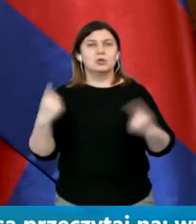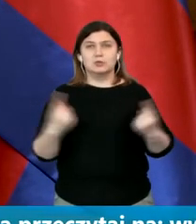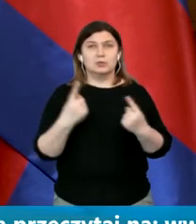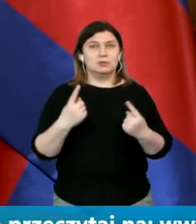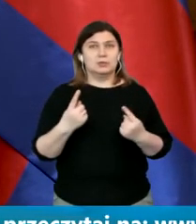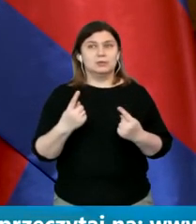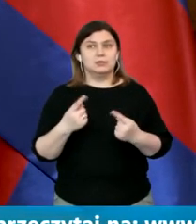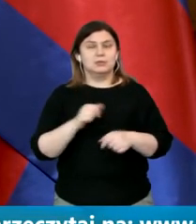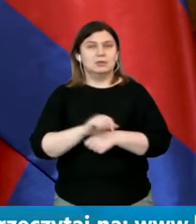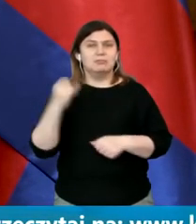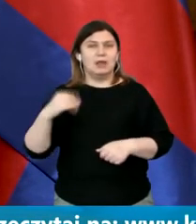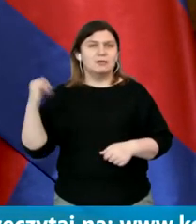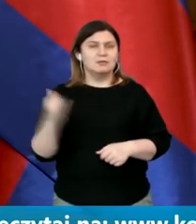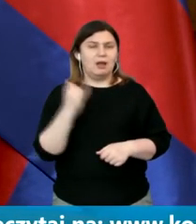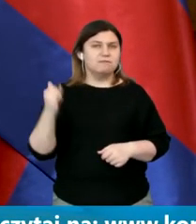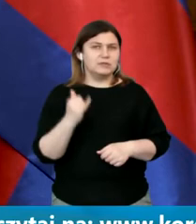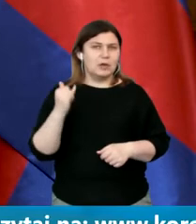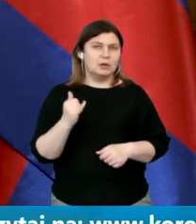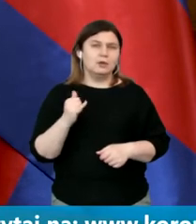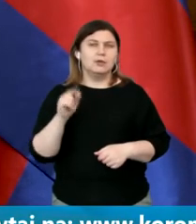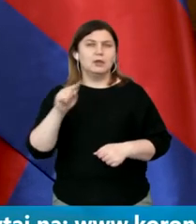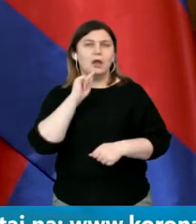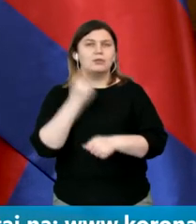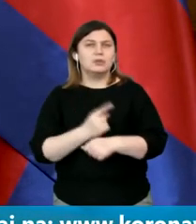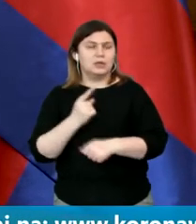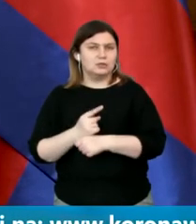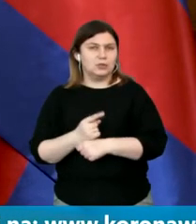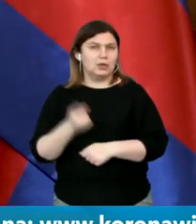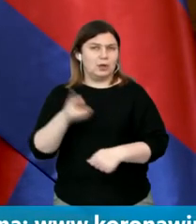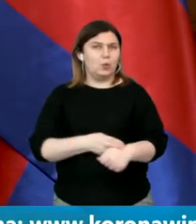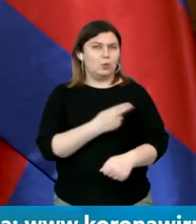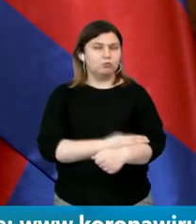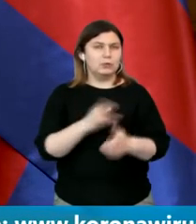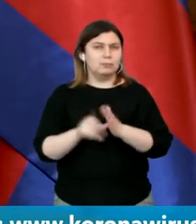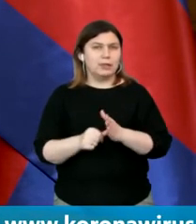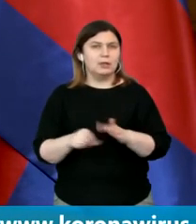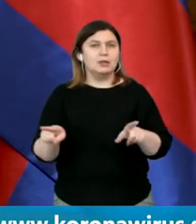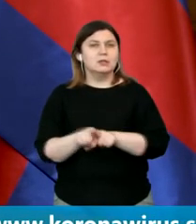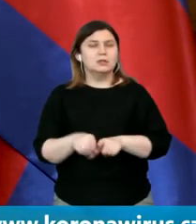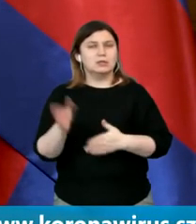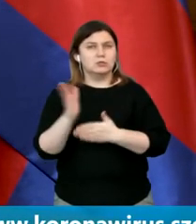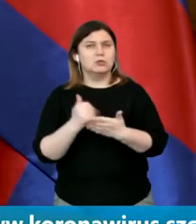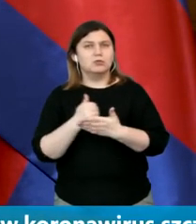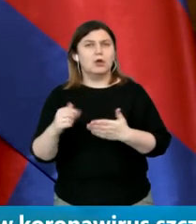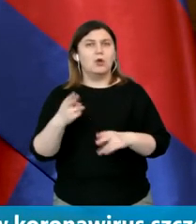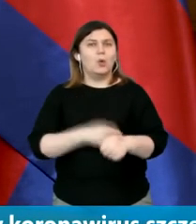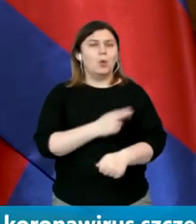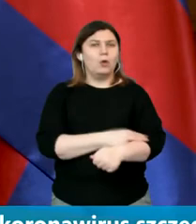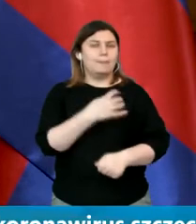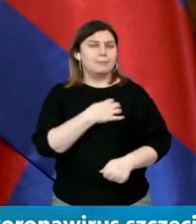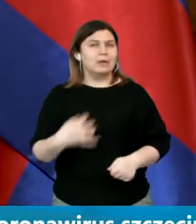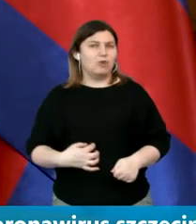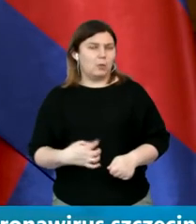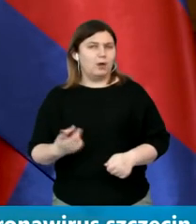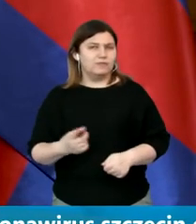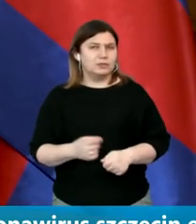spod kontroli, też nie zawsze są to decyzje ze strony Urzędu Miasta. Tutaj też część decyzji podejmuje Urząd Marszałkowski.